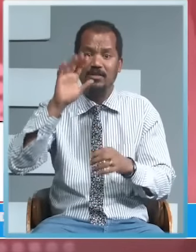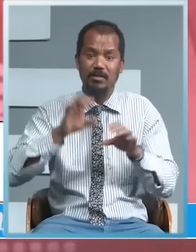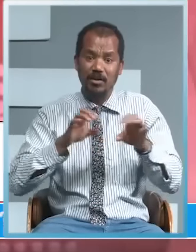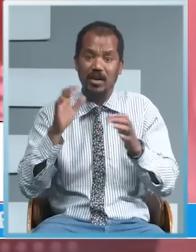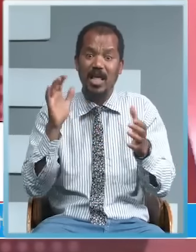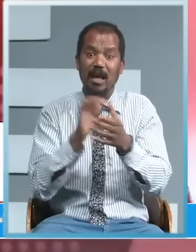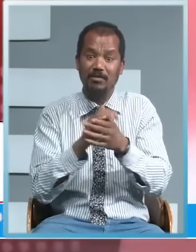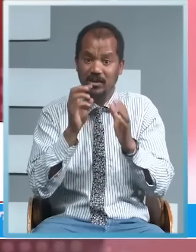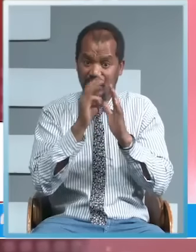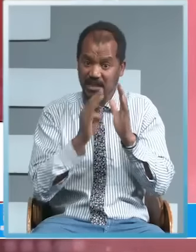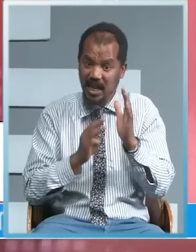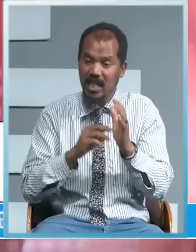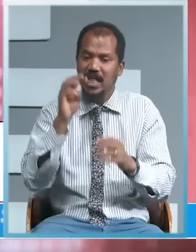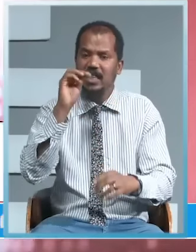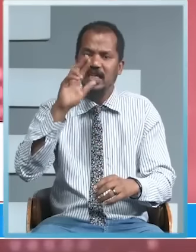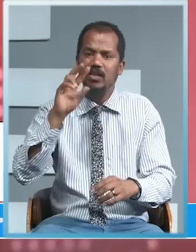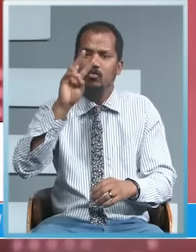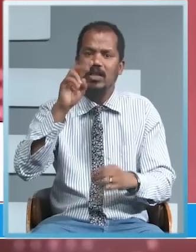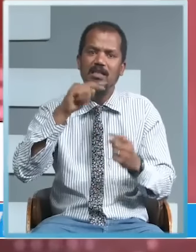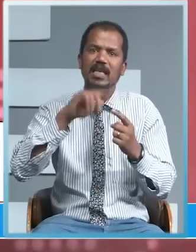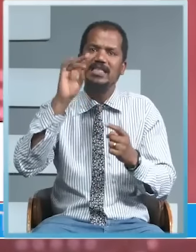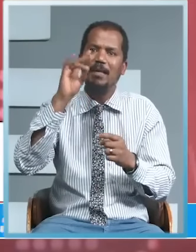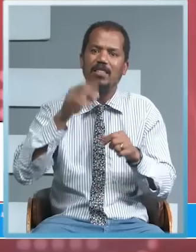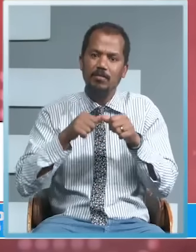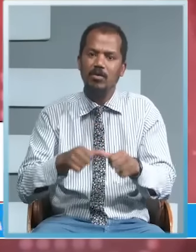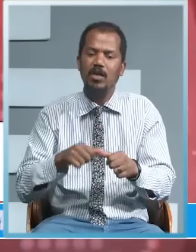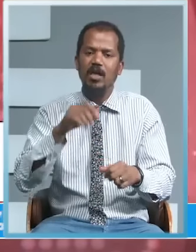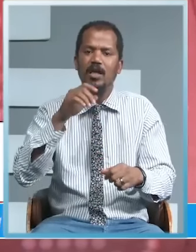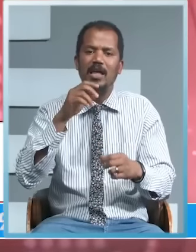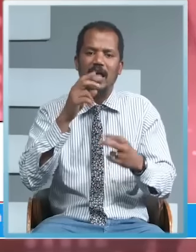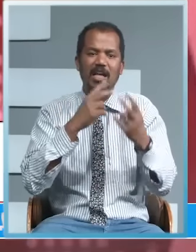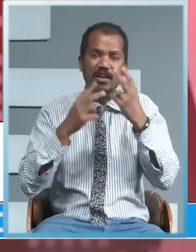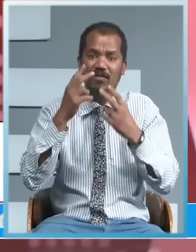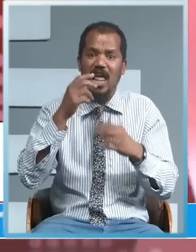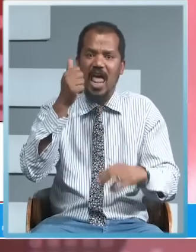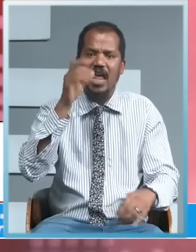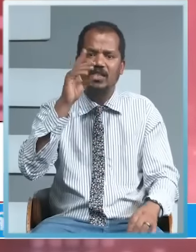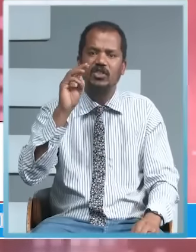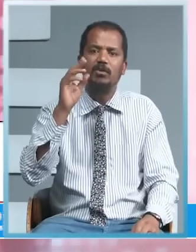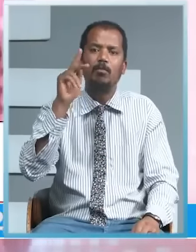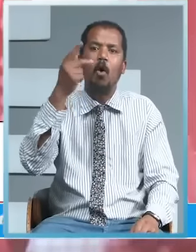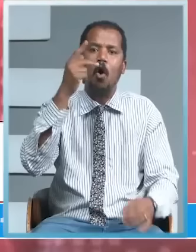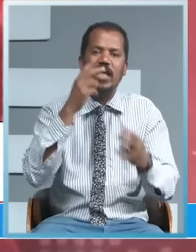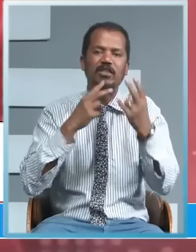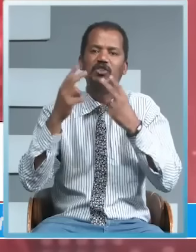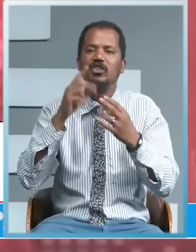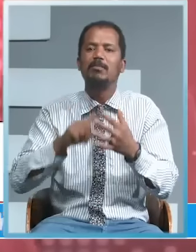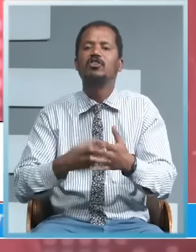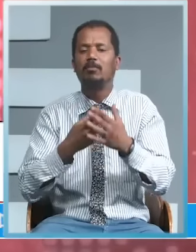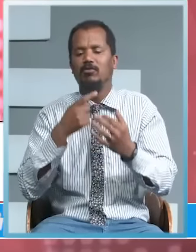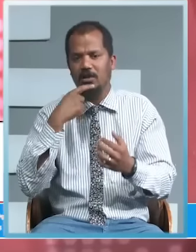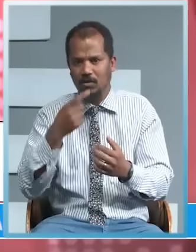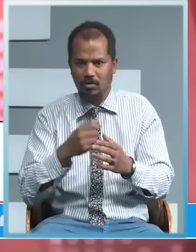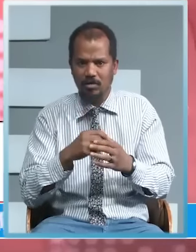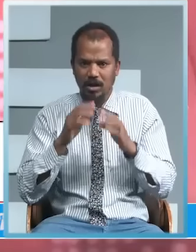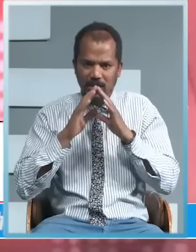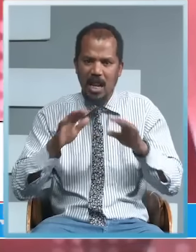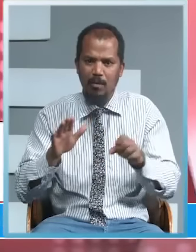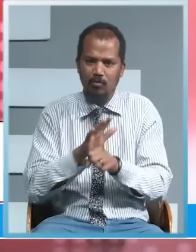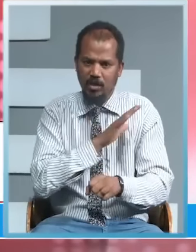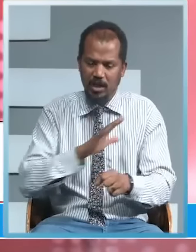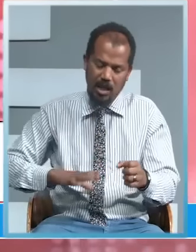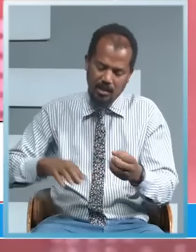የጋብቻ ስነ ስርዓት አስመልክቶ ከጥር 2 እስከ ጥር 7 የሚቆይ የካርኒቫልና ኤክስፖ አካል የሆነው ኤግዚቢሽን ማስጀመሩን ገልጿል። ሰላም